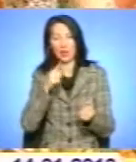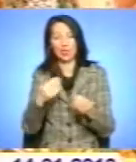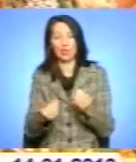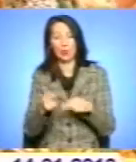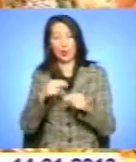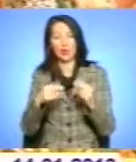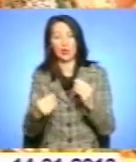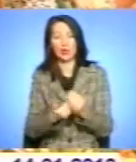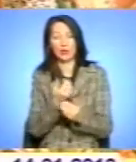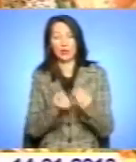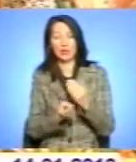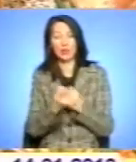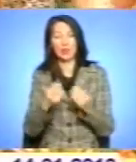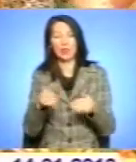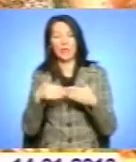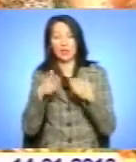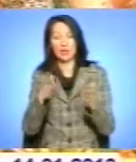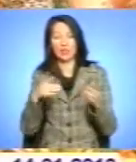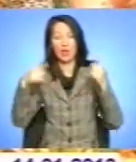відкриття творчих здібностей.